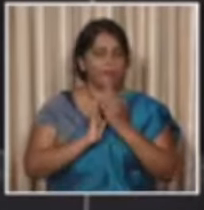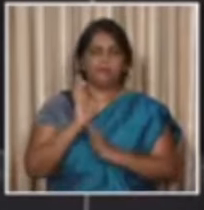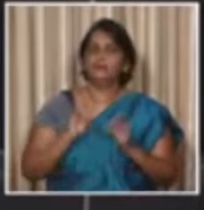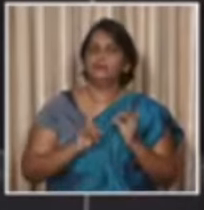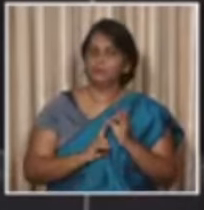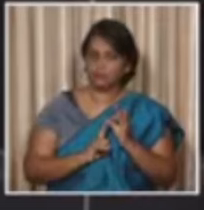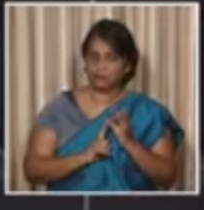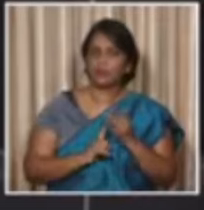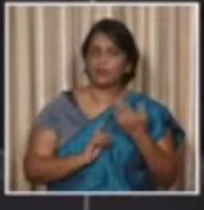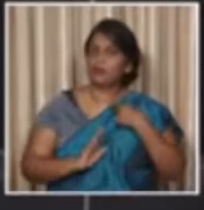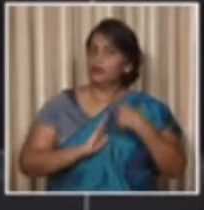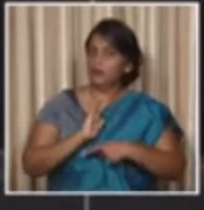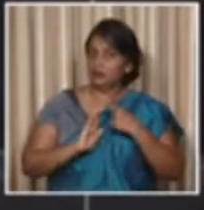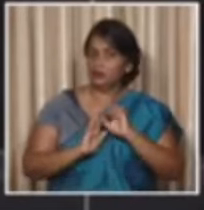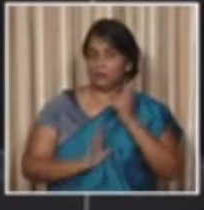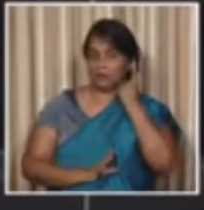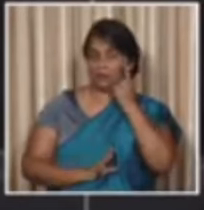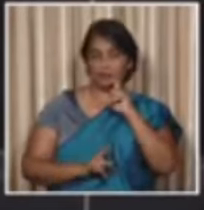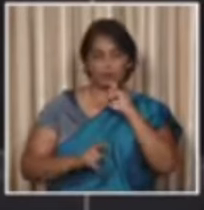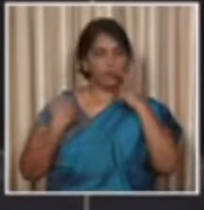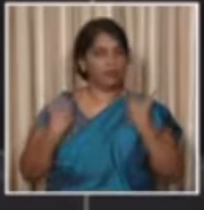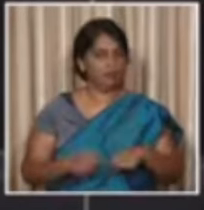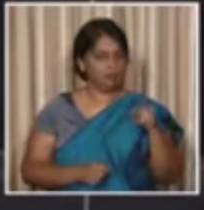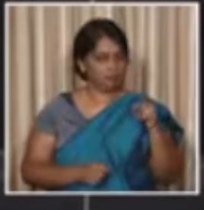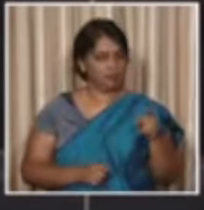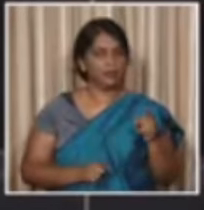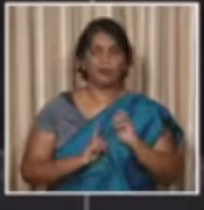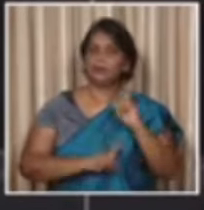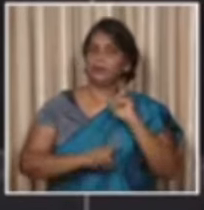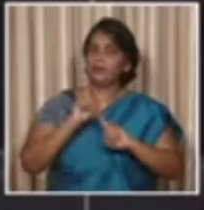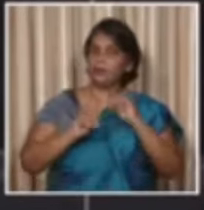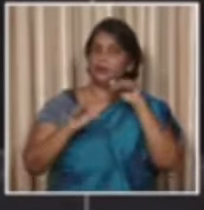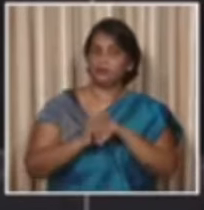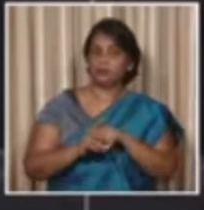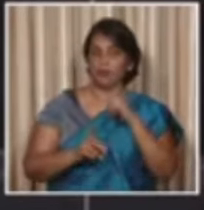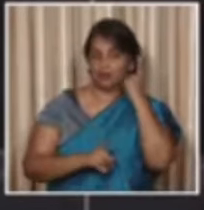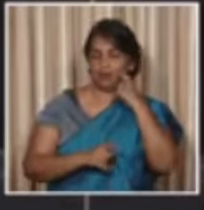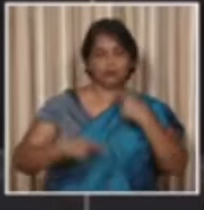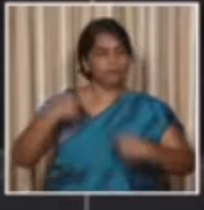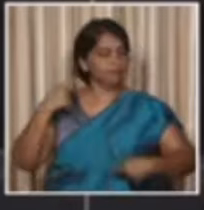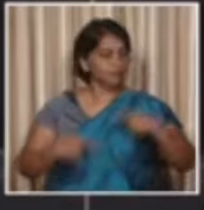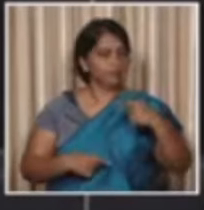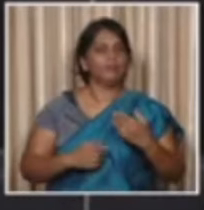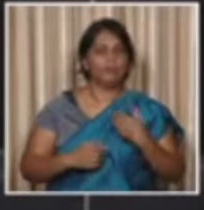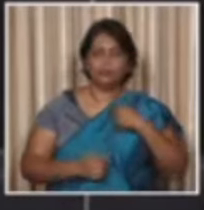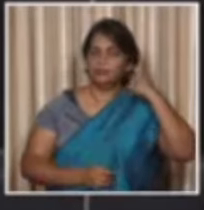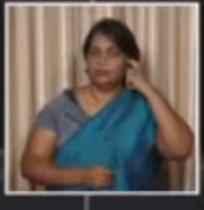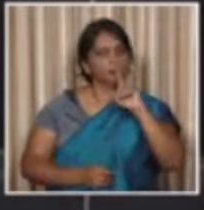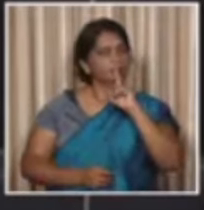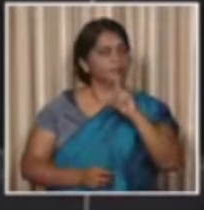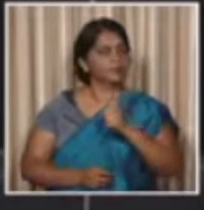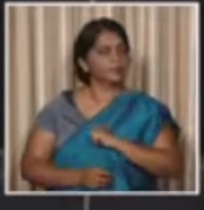මන්ත්‍රීතුමා අපේ රටේ ඉන්න දක්ෂ නීතිඥවරේ පාර්ලිමේන්තුවේ දක්ෂ විවාදකේ මම සිහිපත් කරන්න